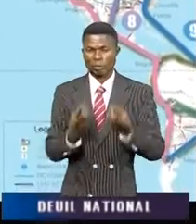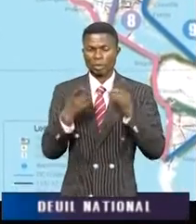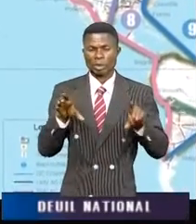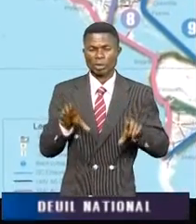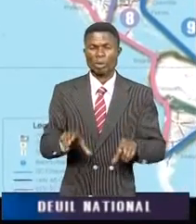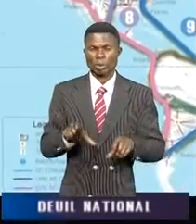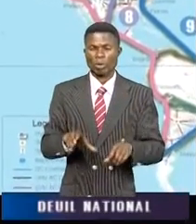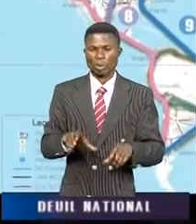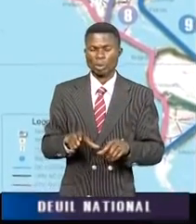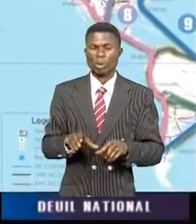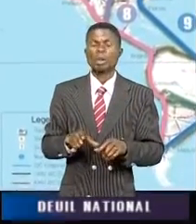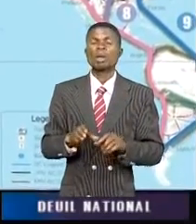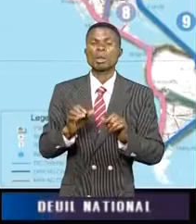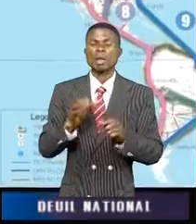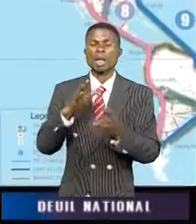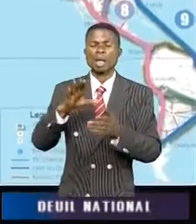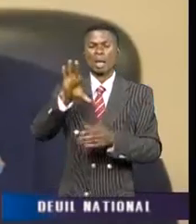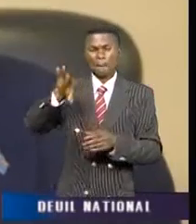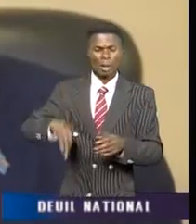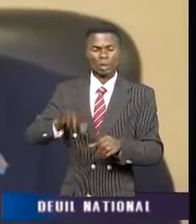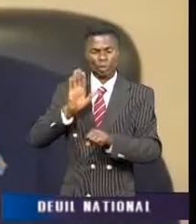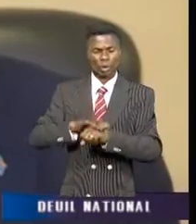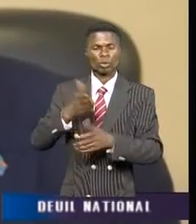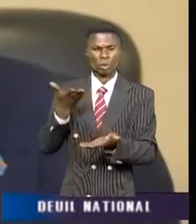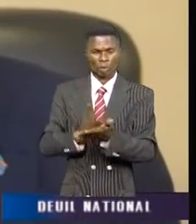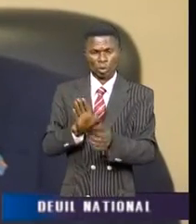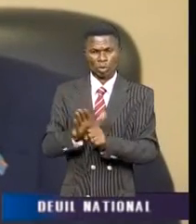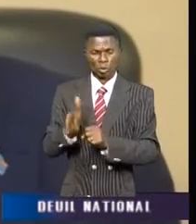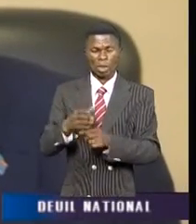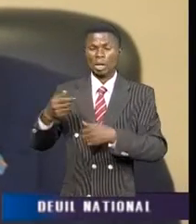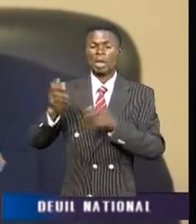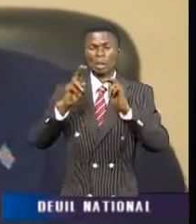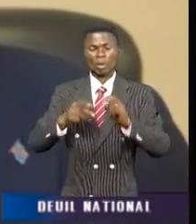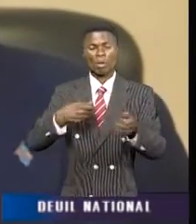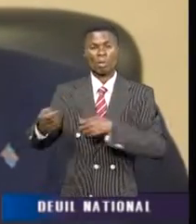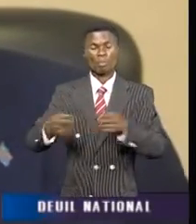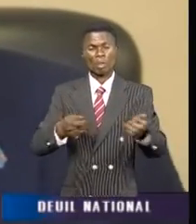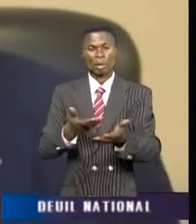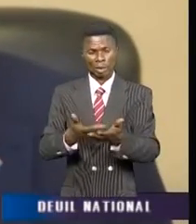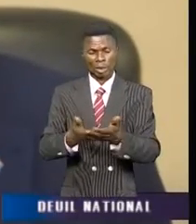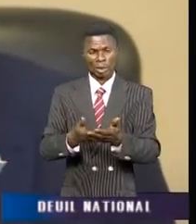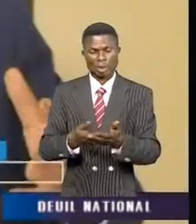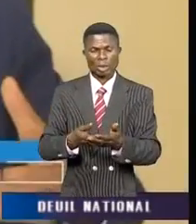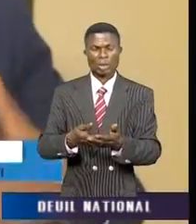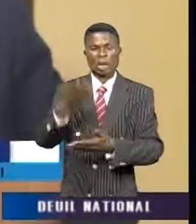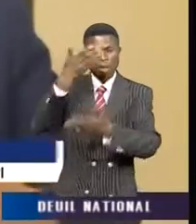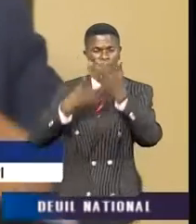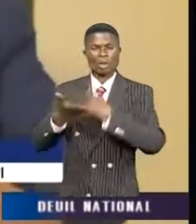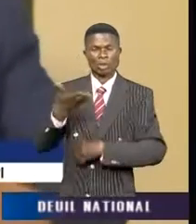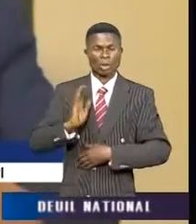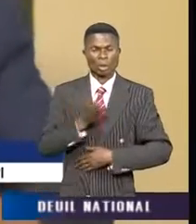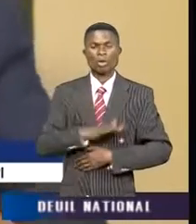du Congo peut tirer beaucoup de bénéfices. C'est aussi un marché, hein. Ce marché, c'est vice-versa. Notre